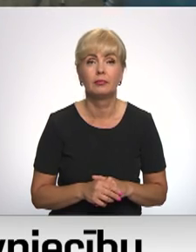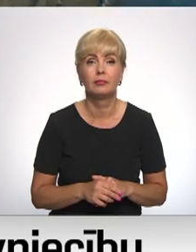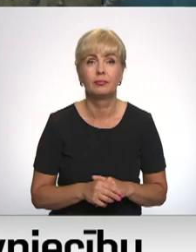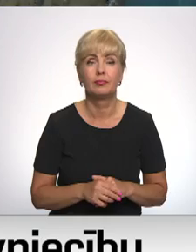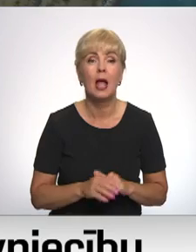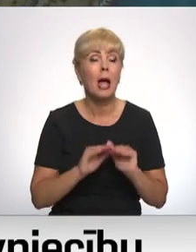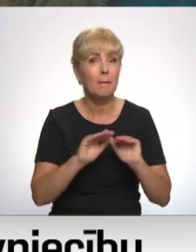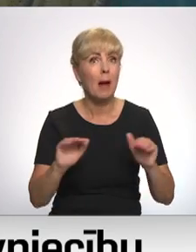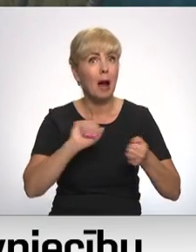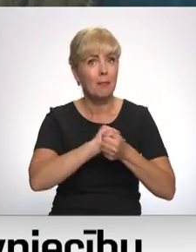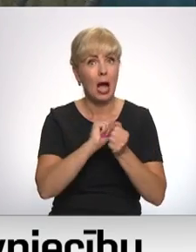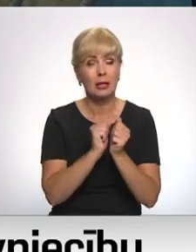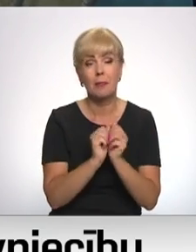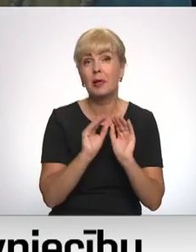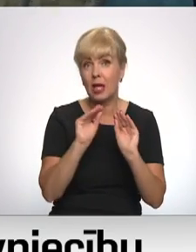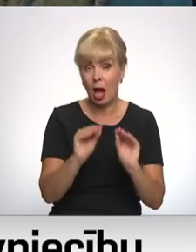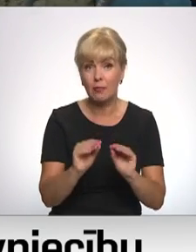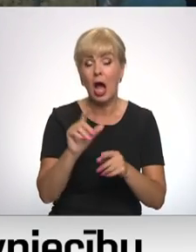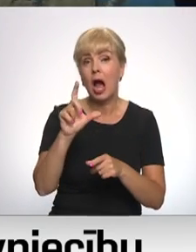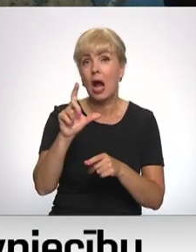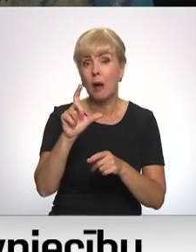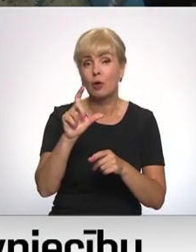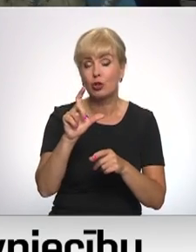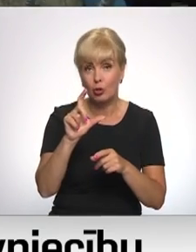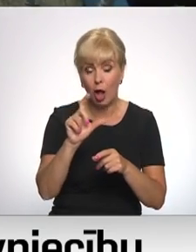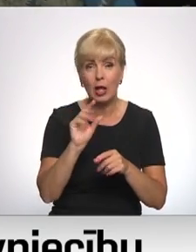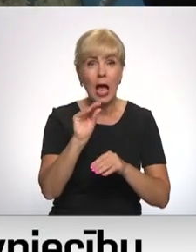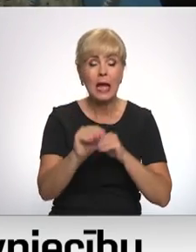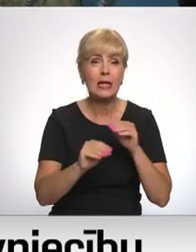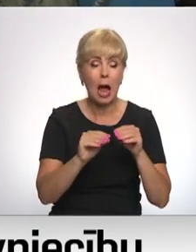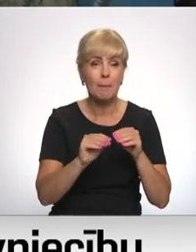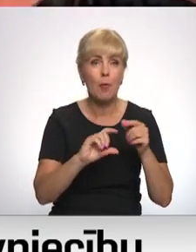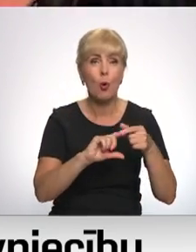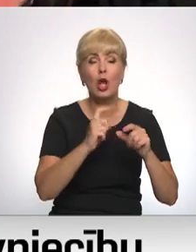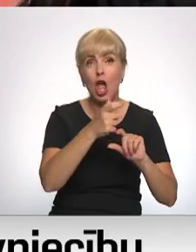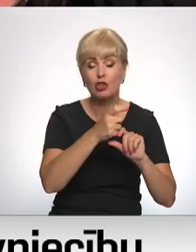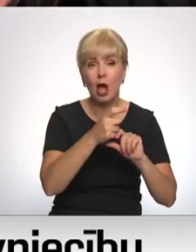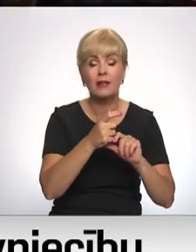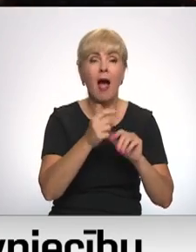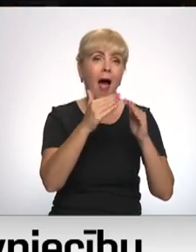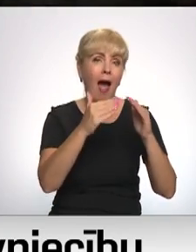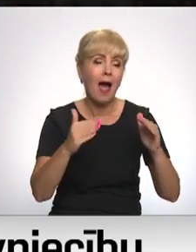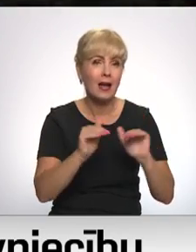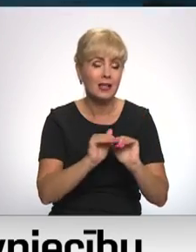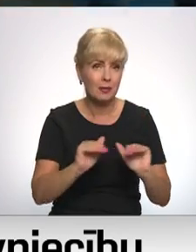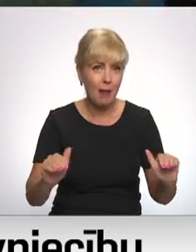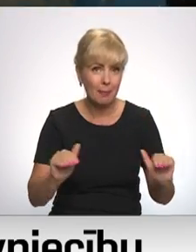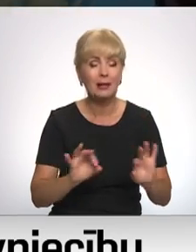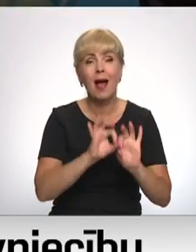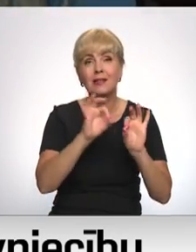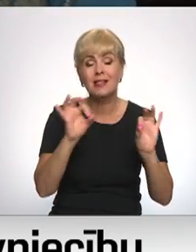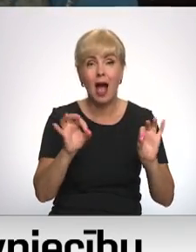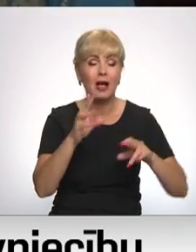Ar pamatakmens ielikšanu un kapsulas iemūrēšanu ēkas pašos pamatos šodien sākta rakstumājas